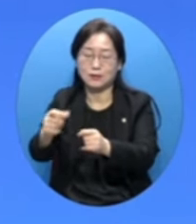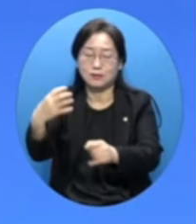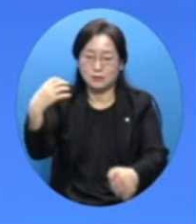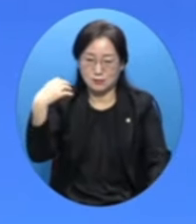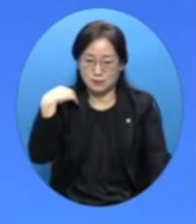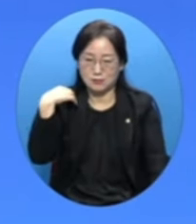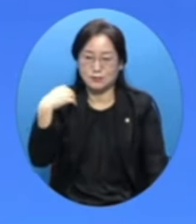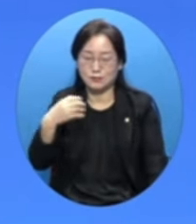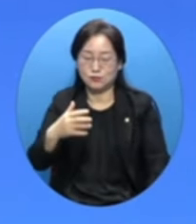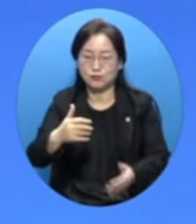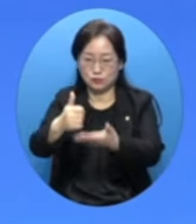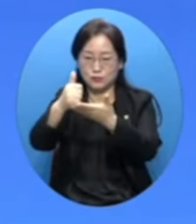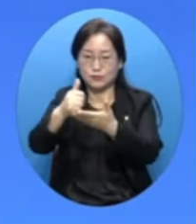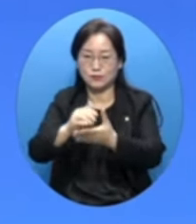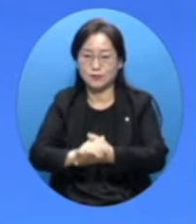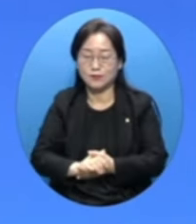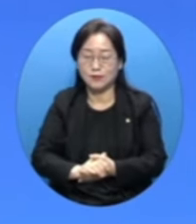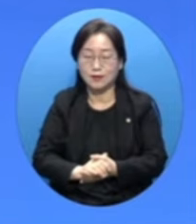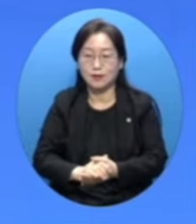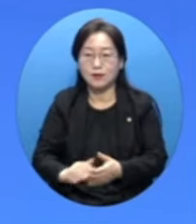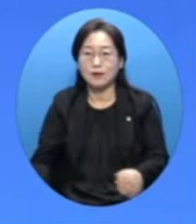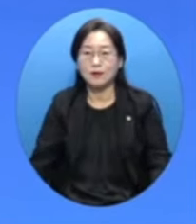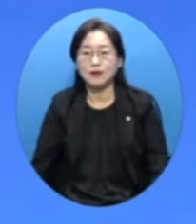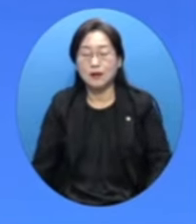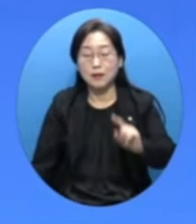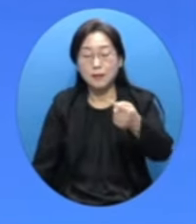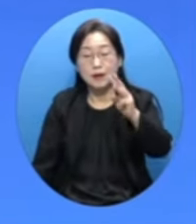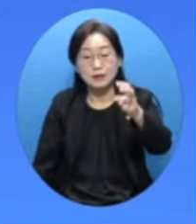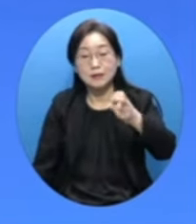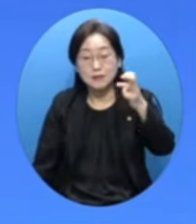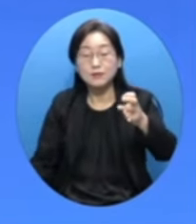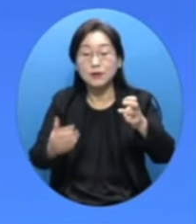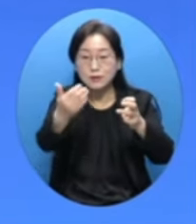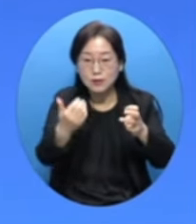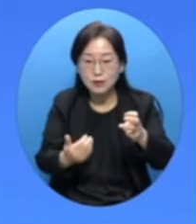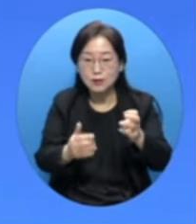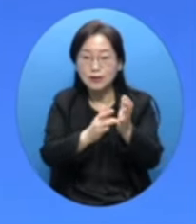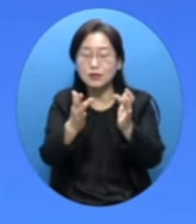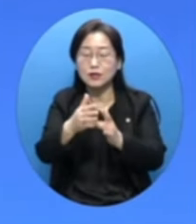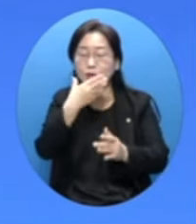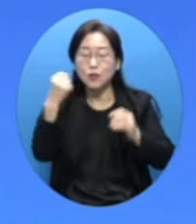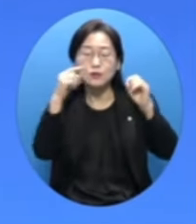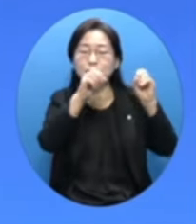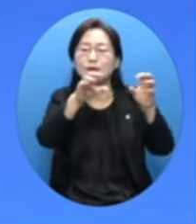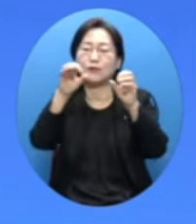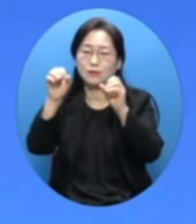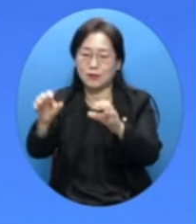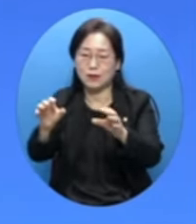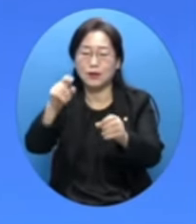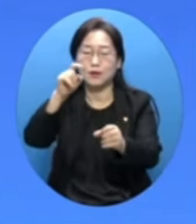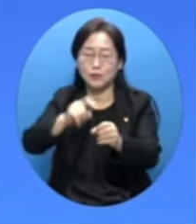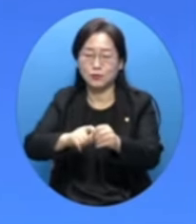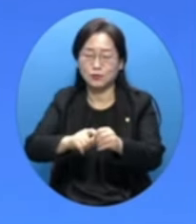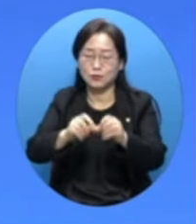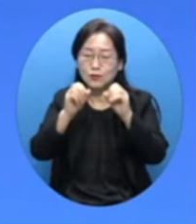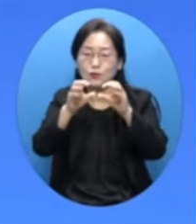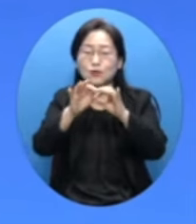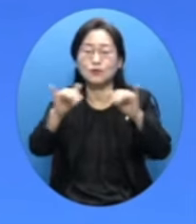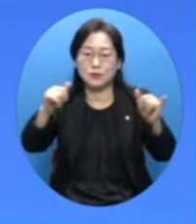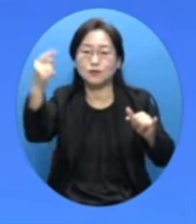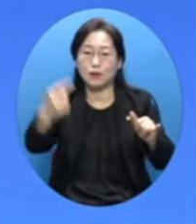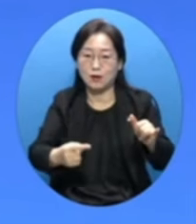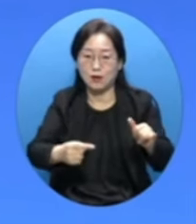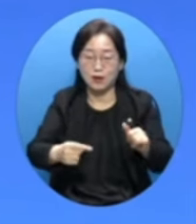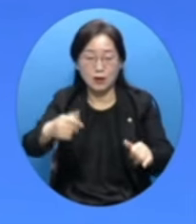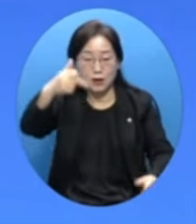되시는 것입니다 130년 전이 땅에 예수님의 복음을 전하게 온 수많은 선교사님들 당시 조선이